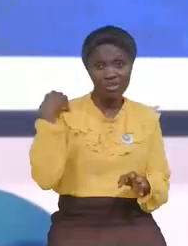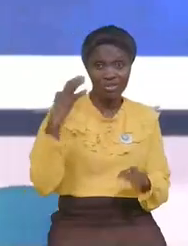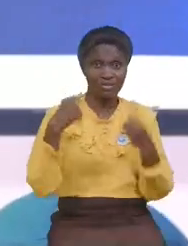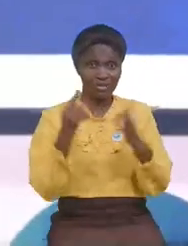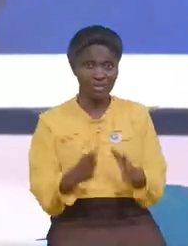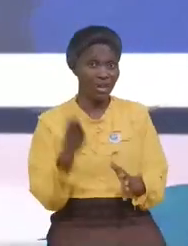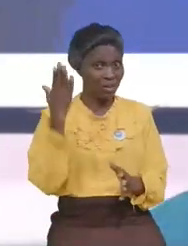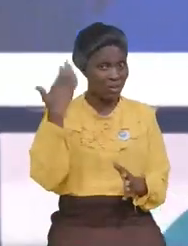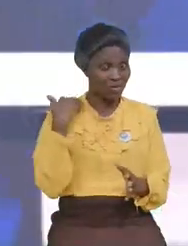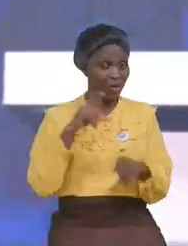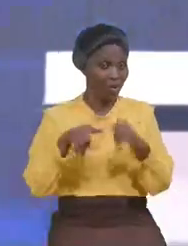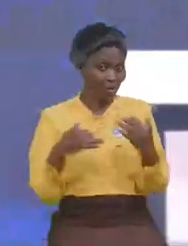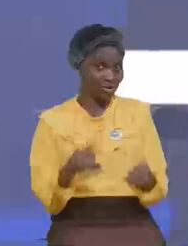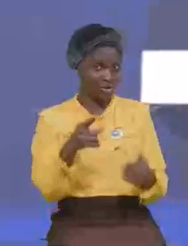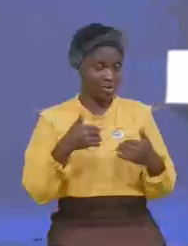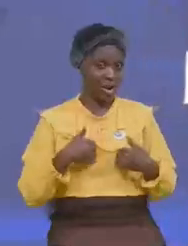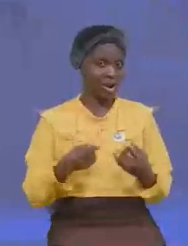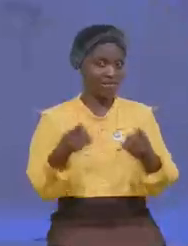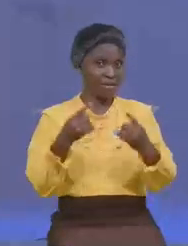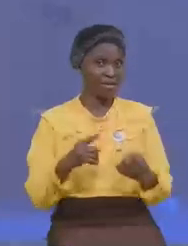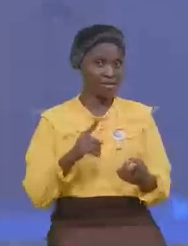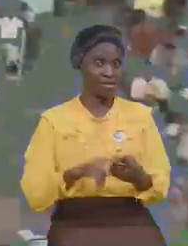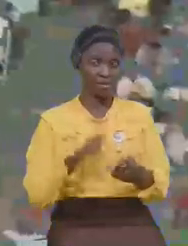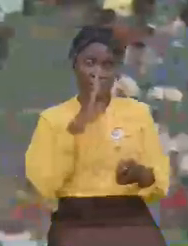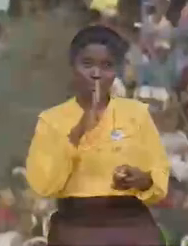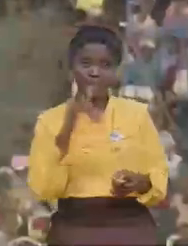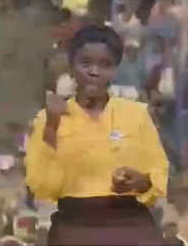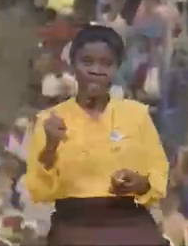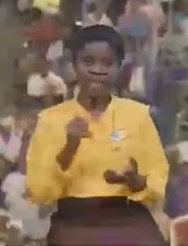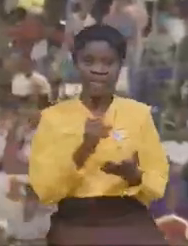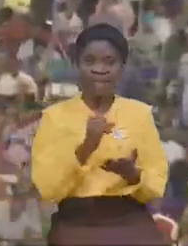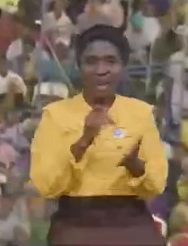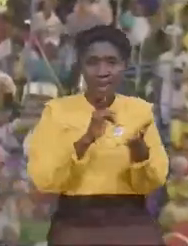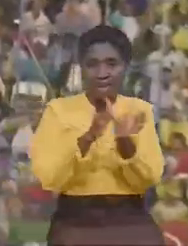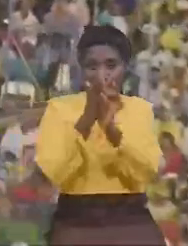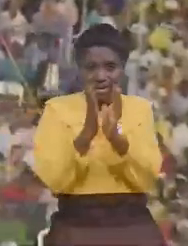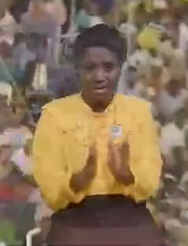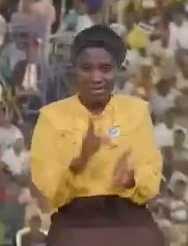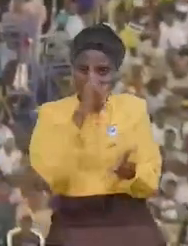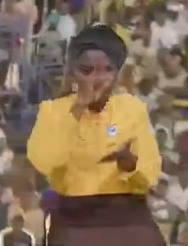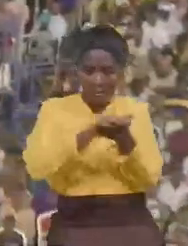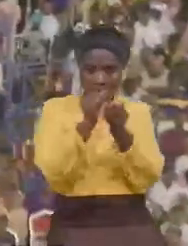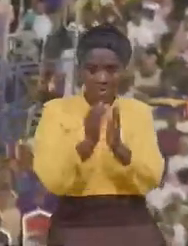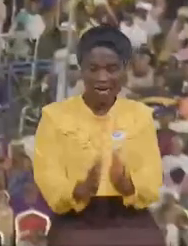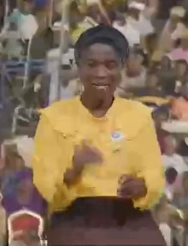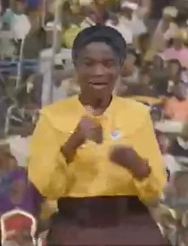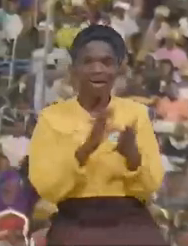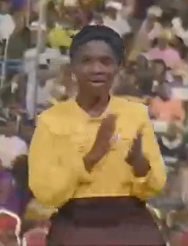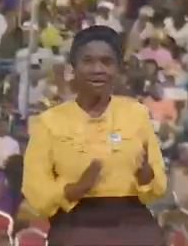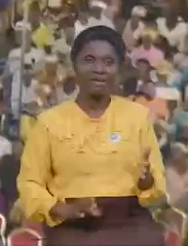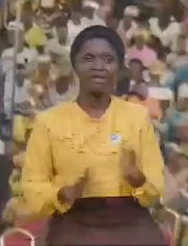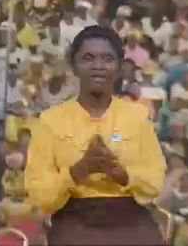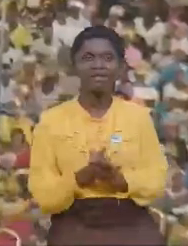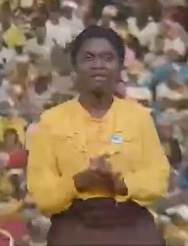chef des pécheurs, mais tu es maintenant un saint en Christ.